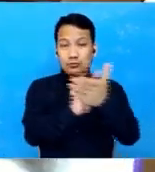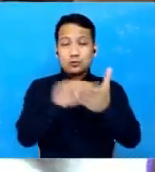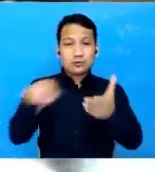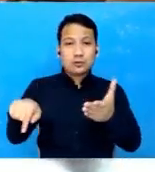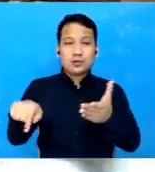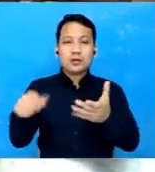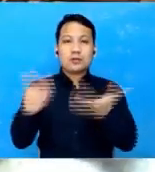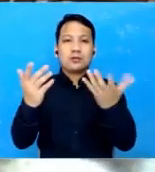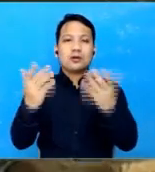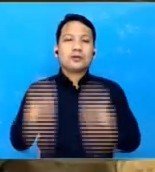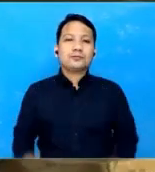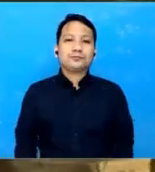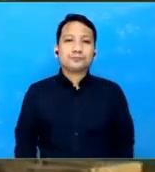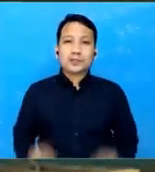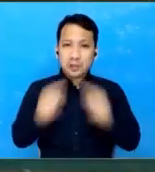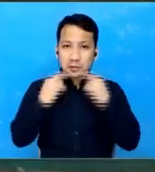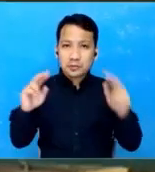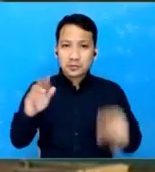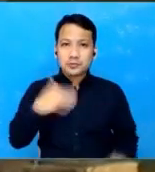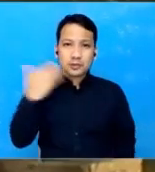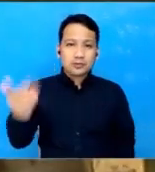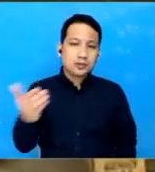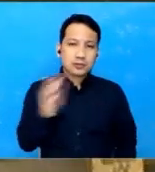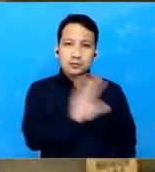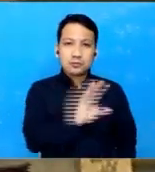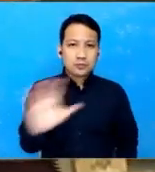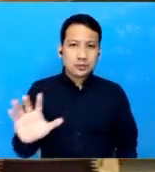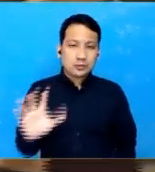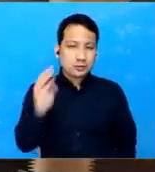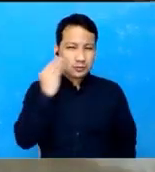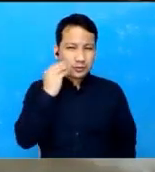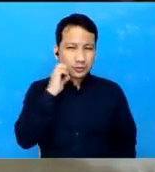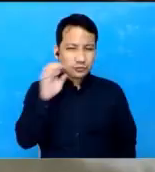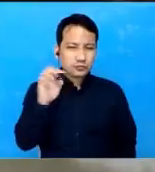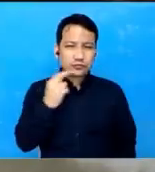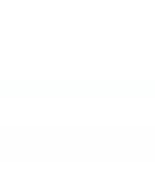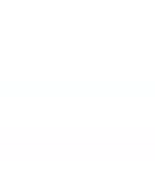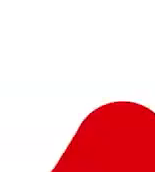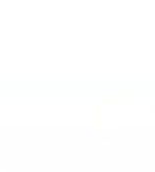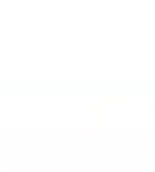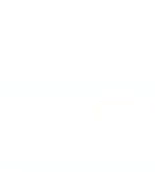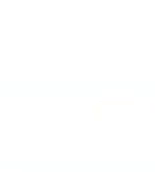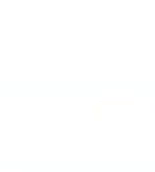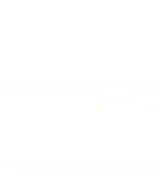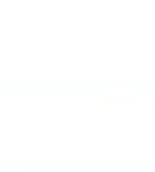Nagbabalita mula sa Frontline, Marian Enriquez, News 5.